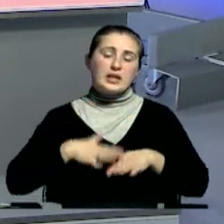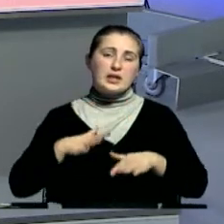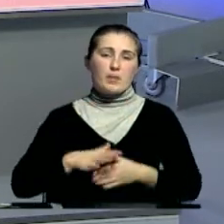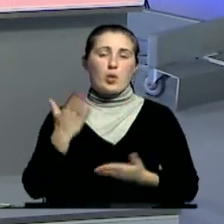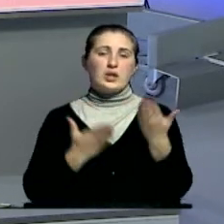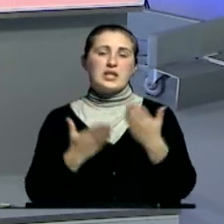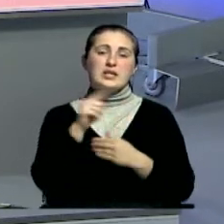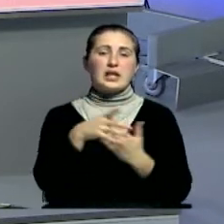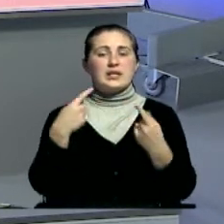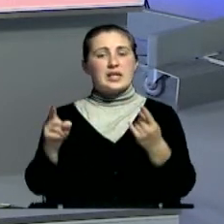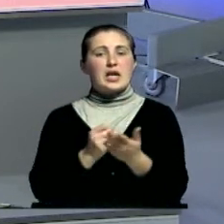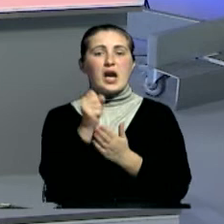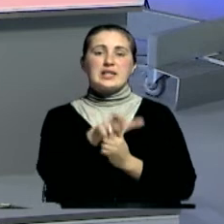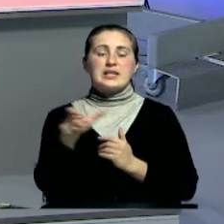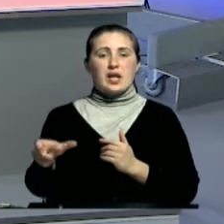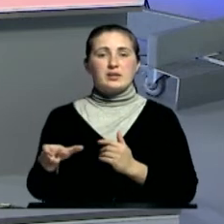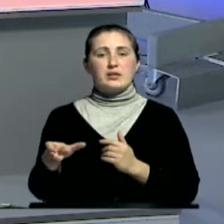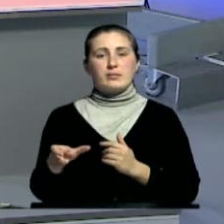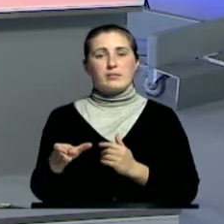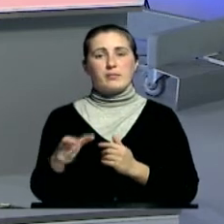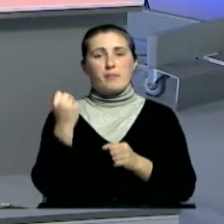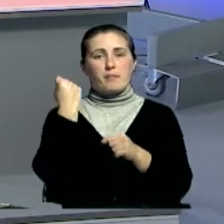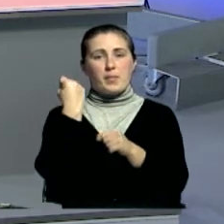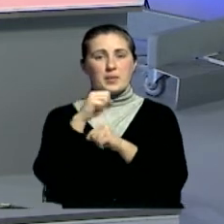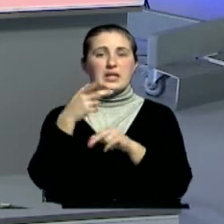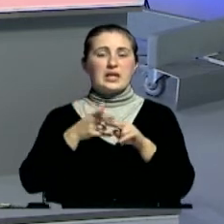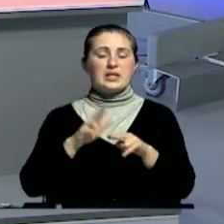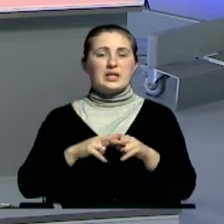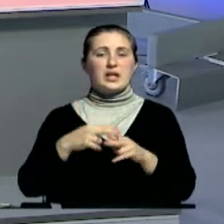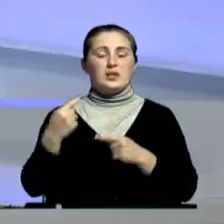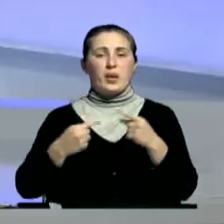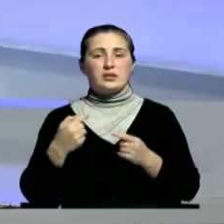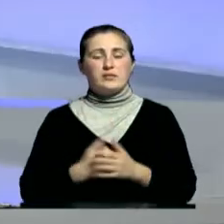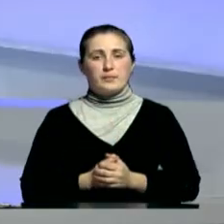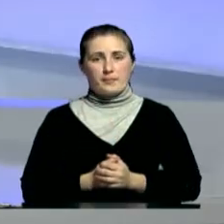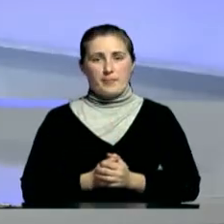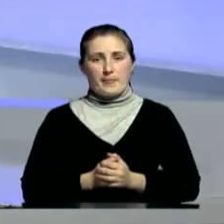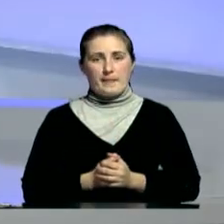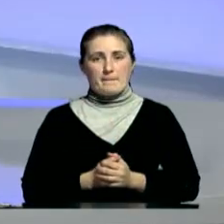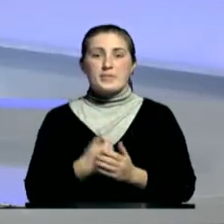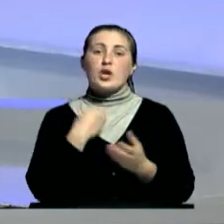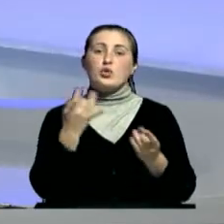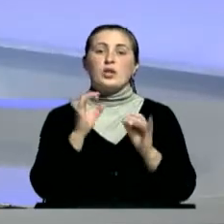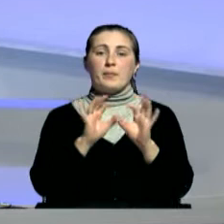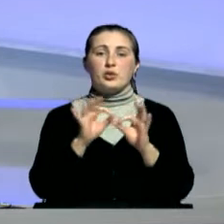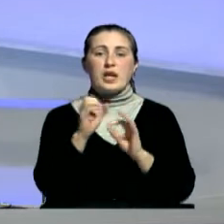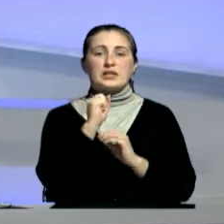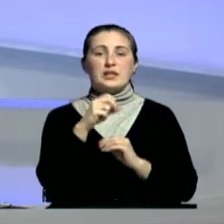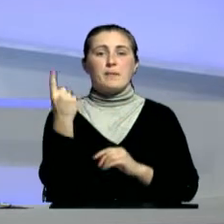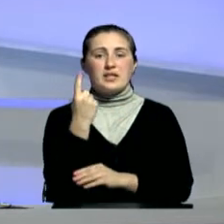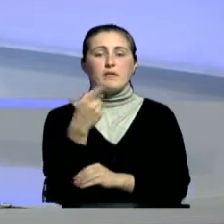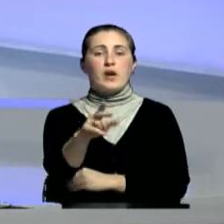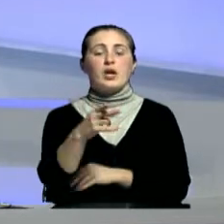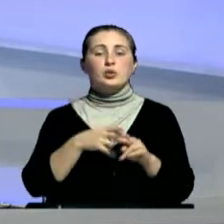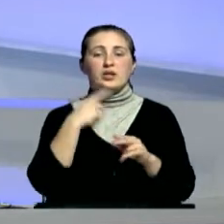если те или иные кандидаты победят на этих выборах? Я еще раз процитирую Александра Первого, который